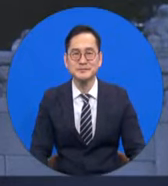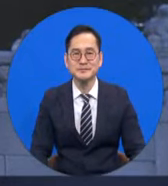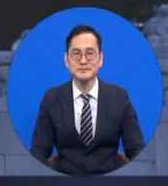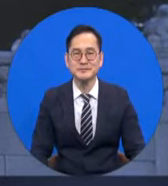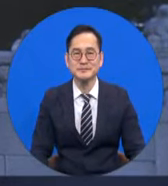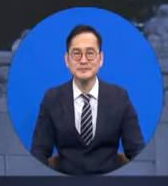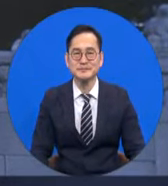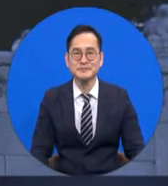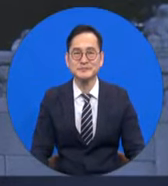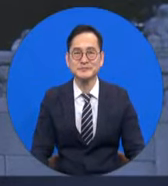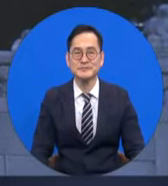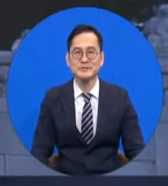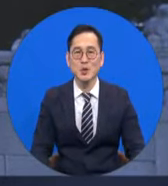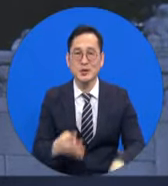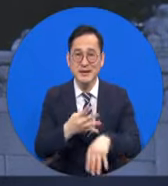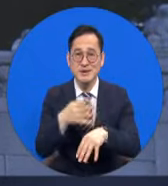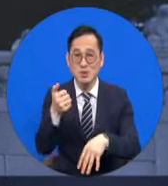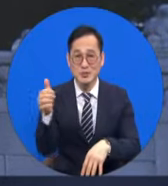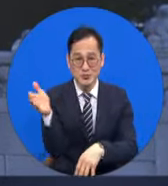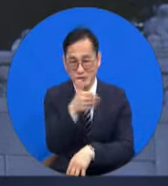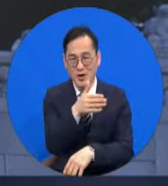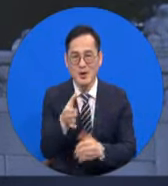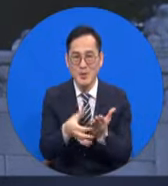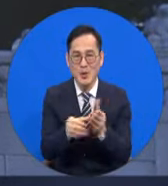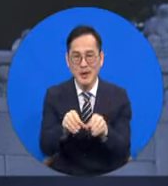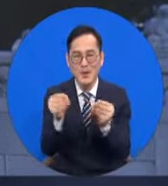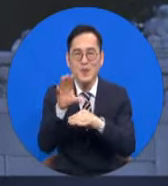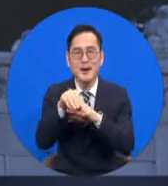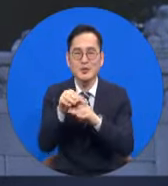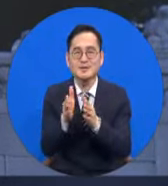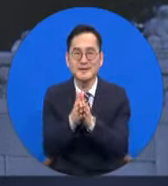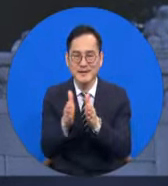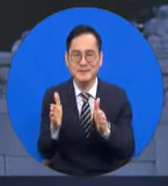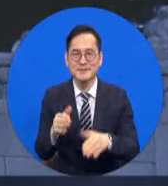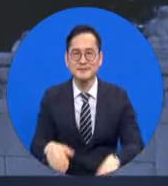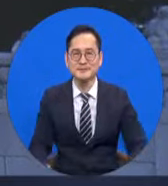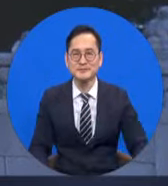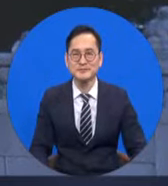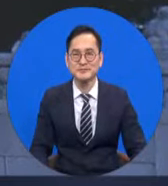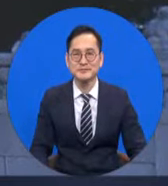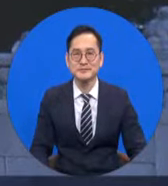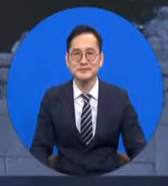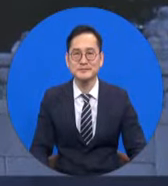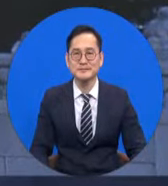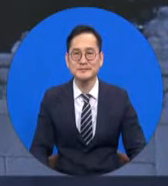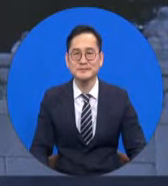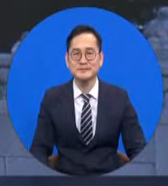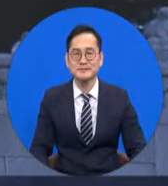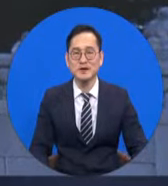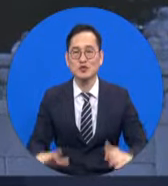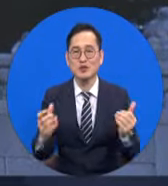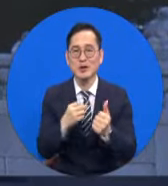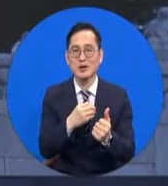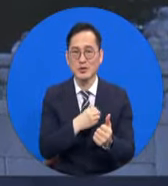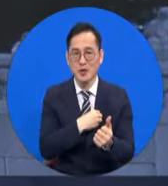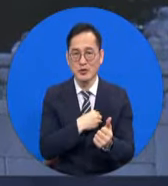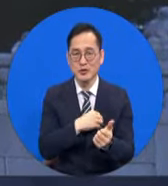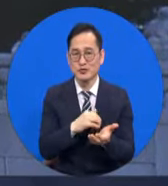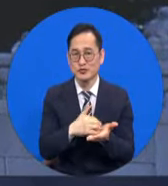오후 4시 50분부터 함께해 주시길 바라겠습니다. 의석별 다수당이 할 수 있는 것들이 뭐가